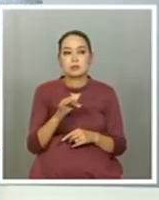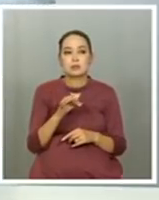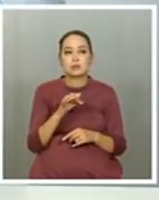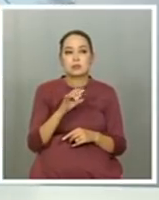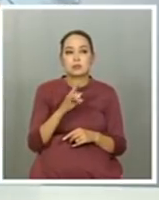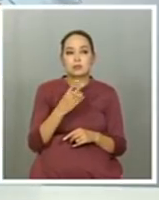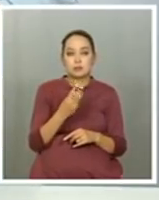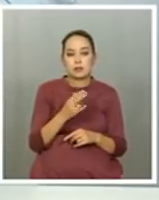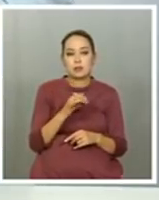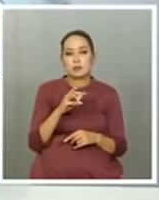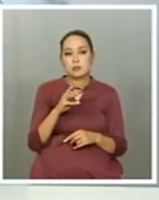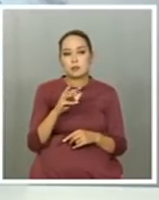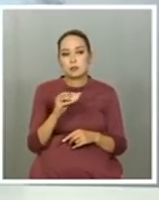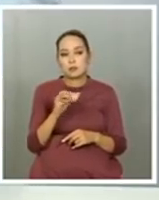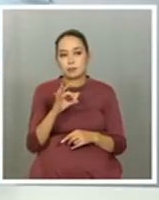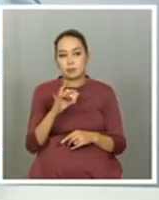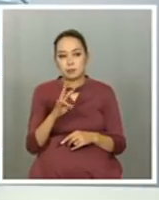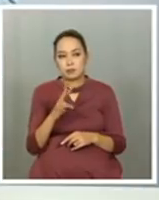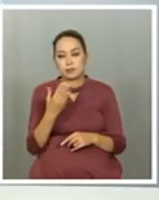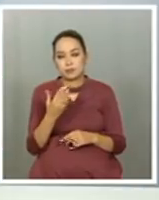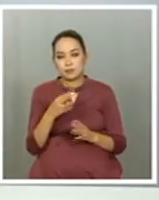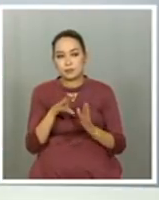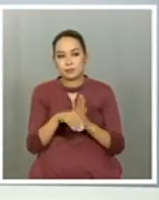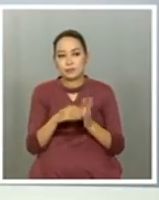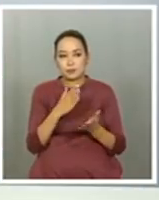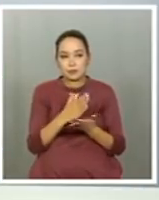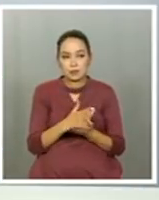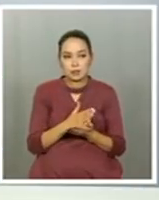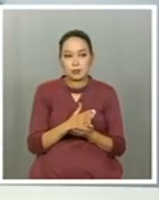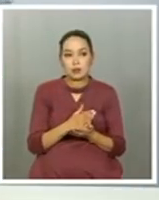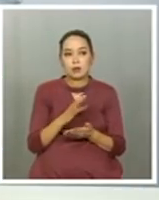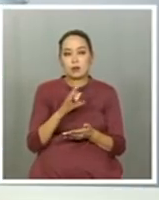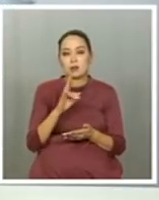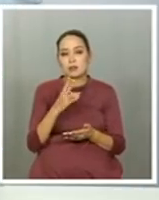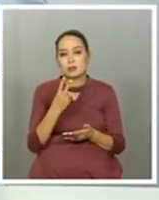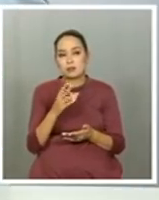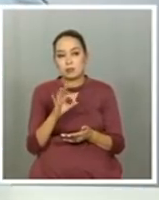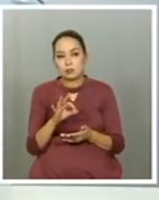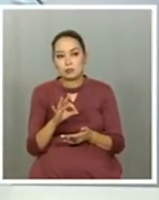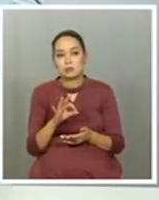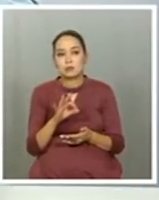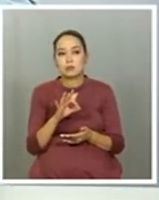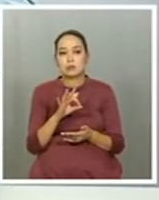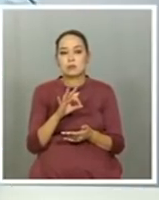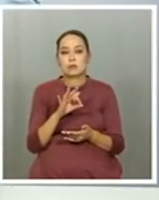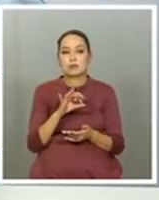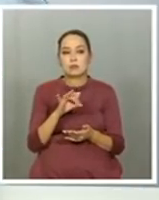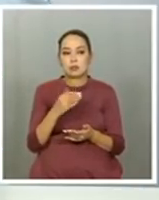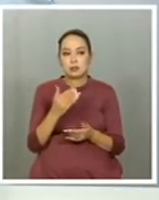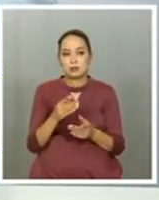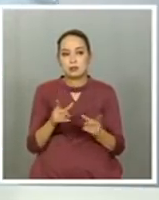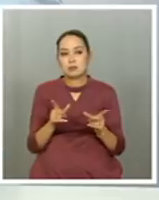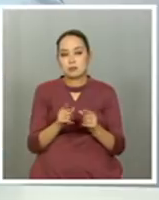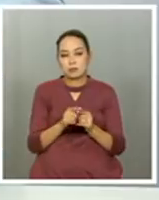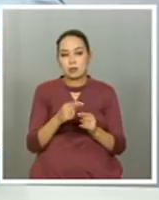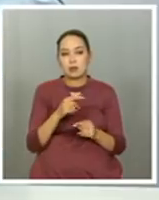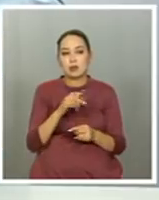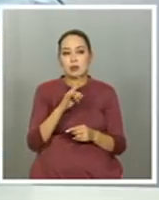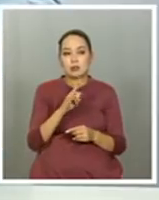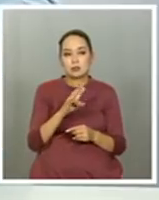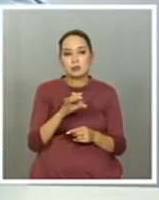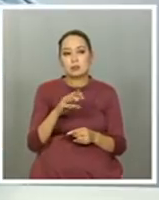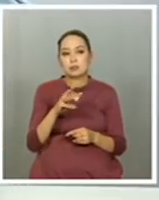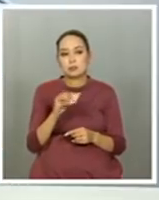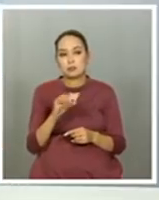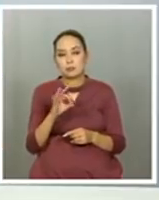Ал белсенділігі орташа металдар оксид пен сутек газын түзеді. Ол осы металдардың белсенділігіне